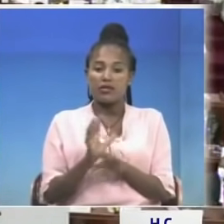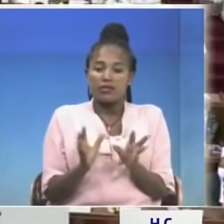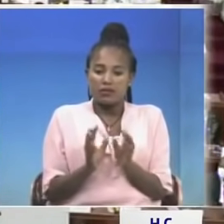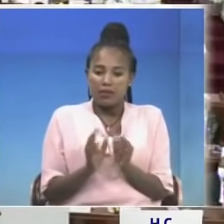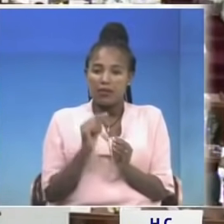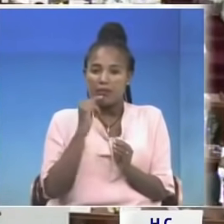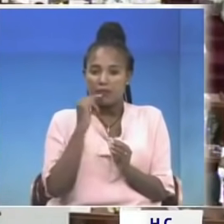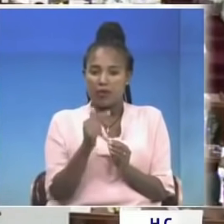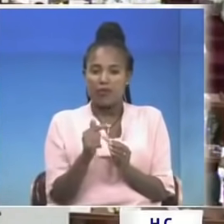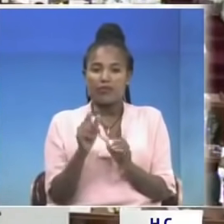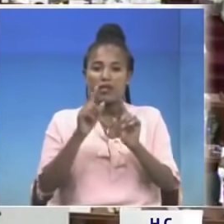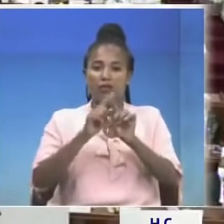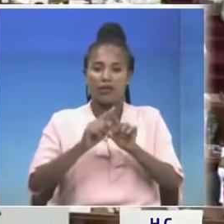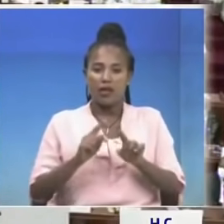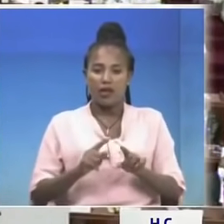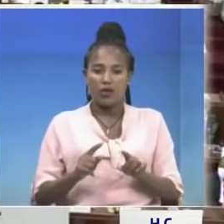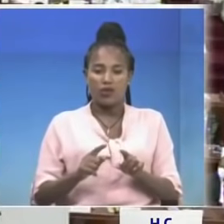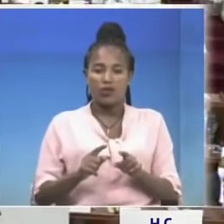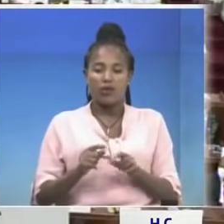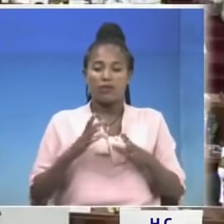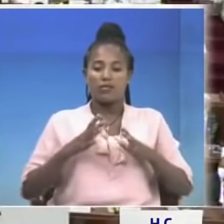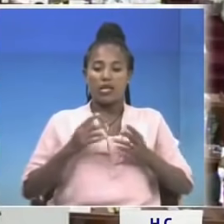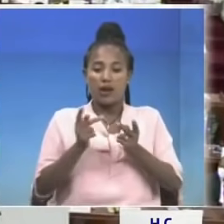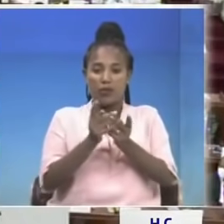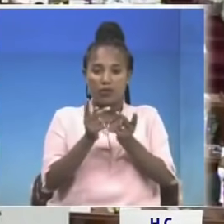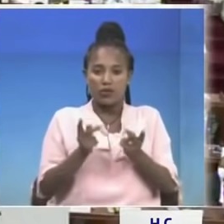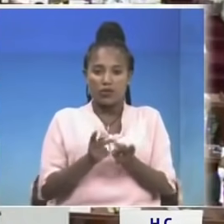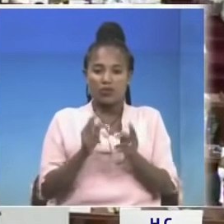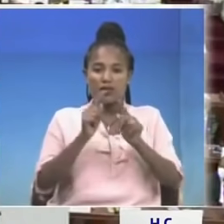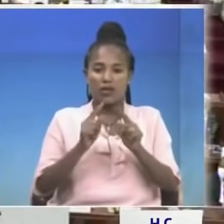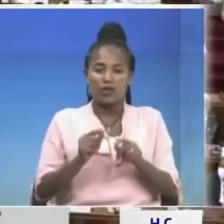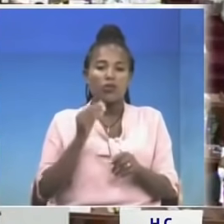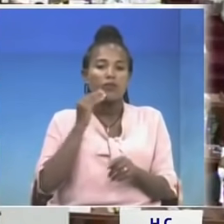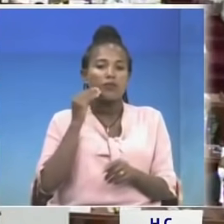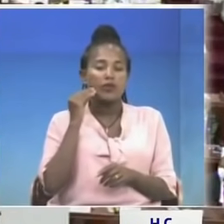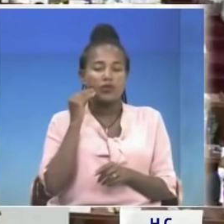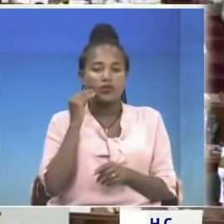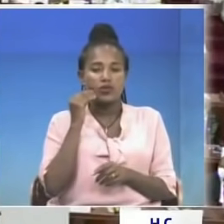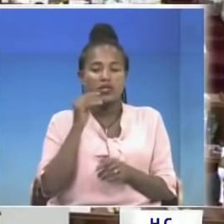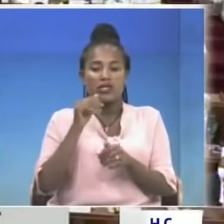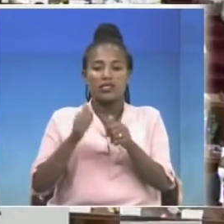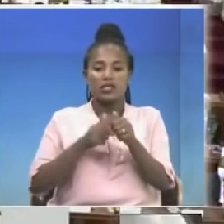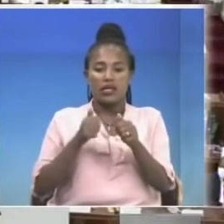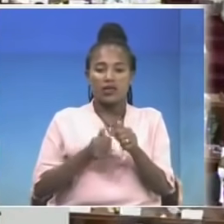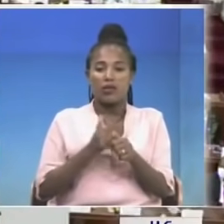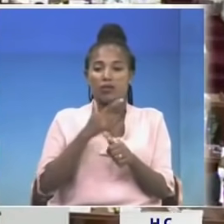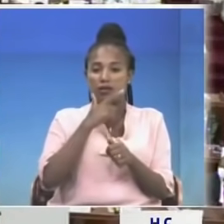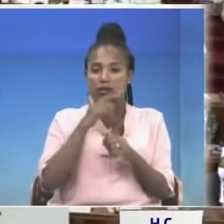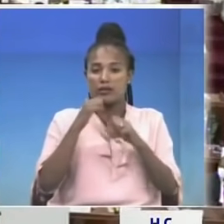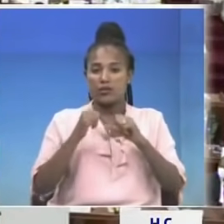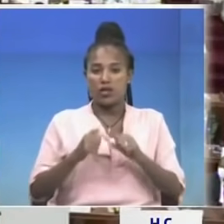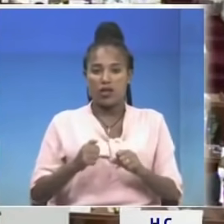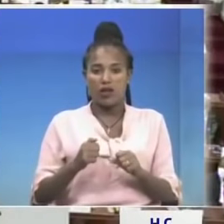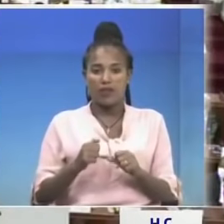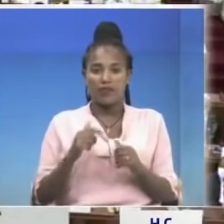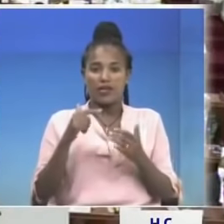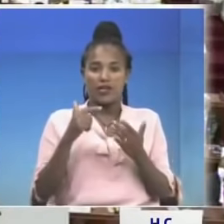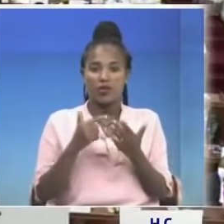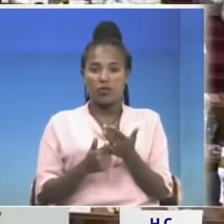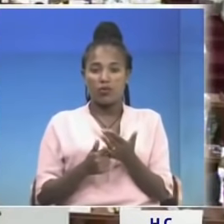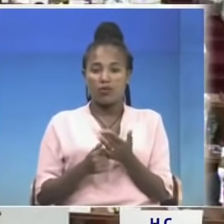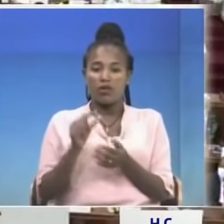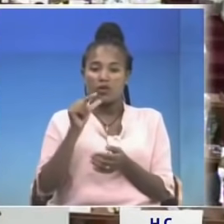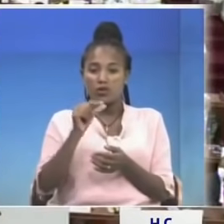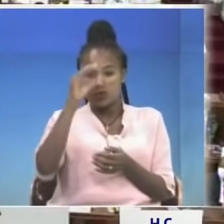ብለው በተለያዩ የመዝናኛ ቦታዎችም በተለያዩ ቤቶች ሲከታተሉ ለመታዘብ ችለናል። እንዲሁም